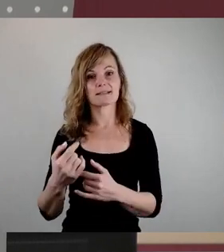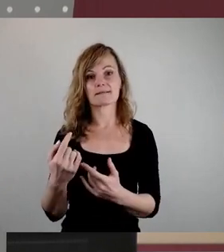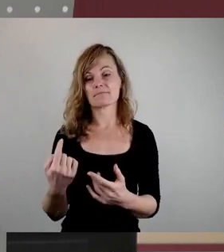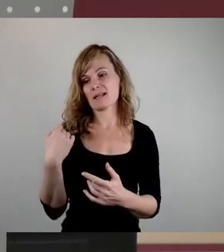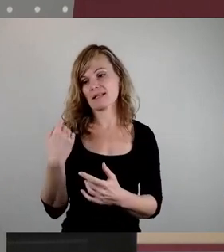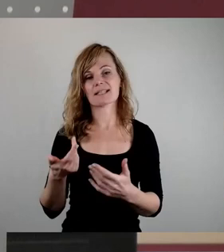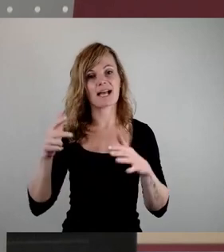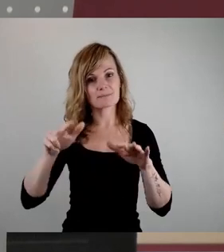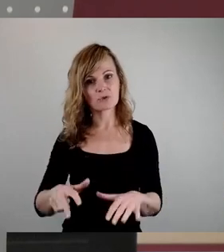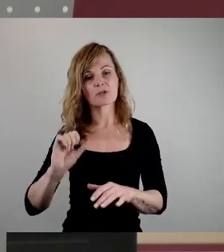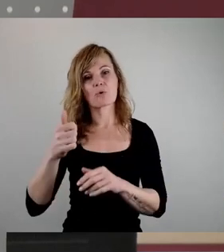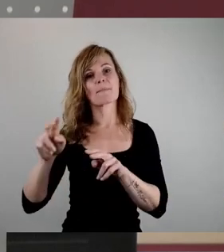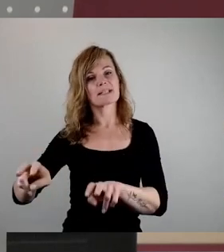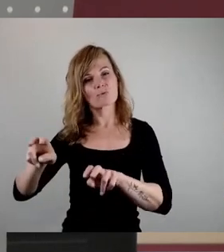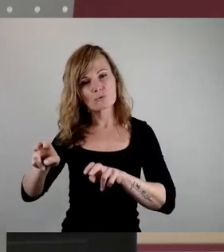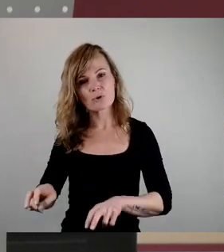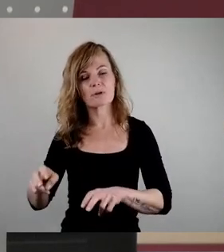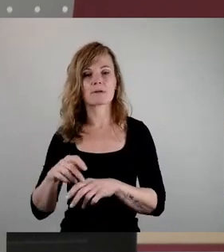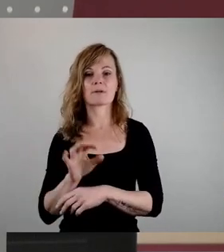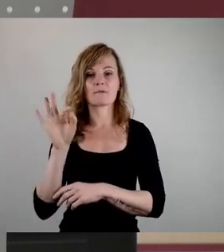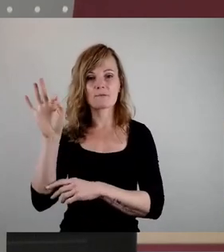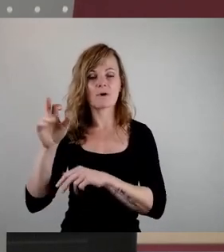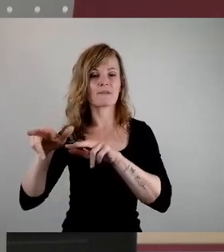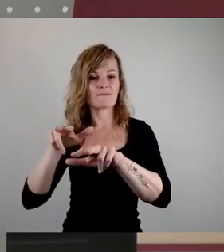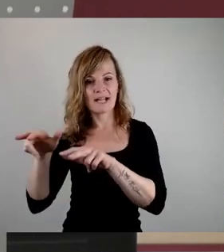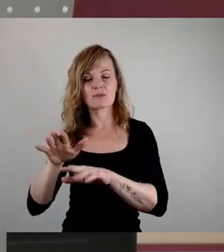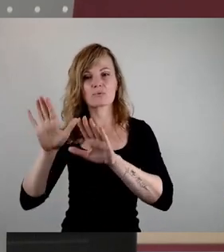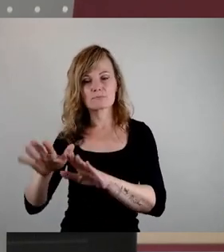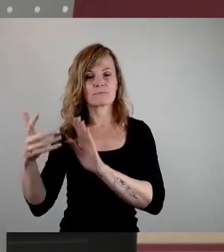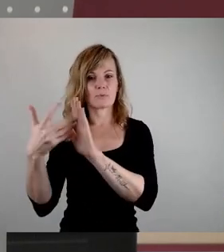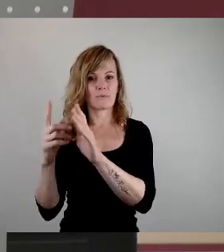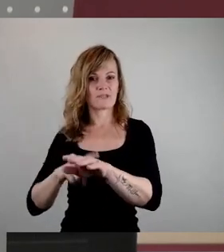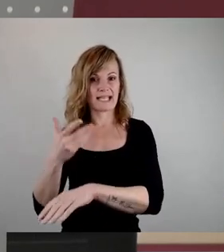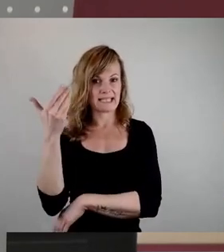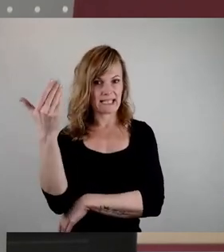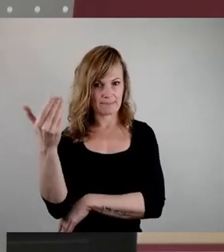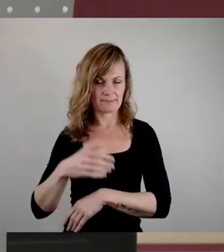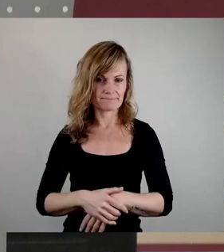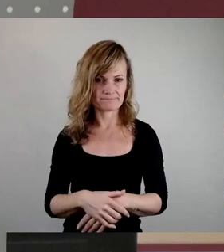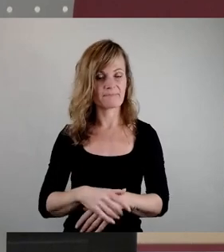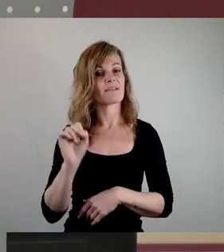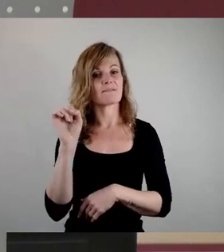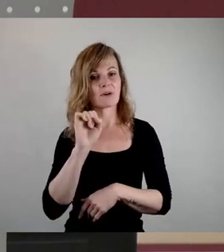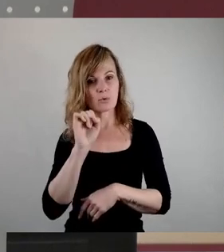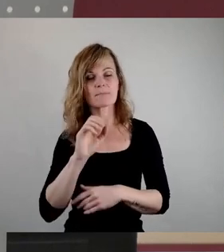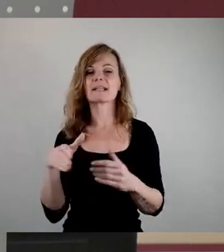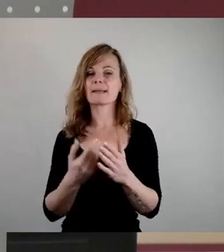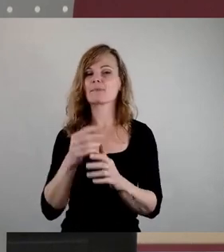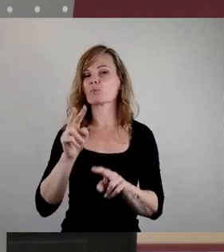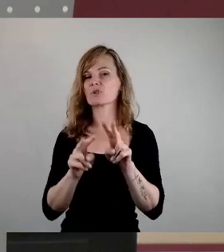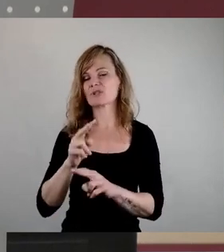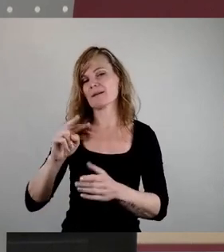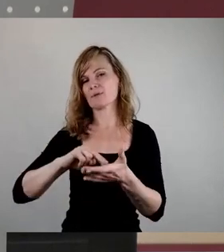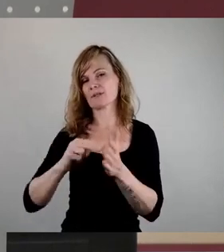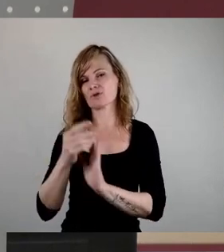nochmal zurückgestellt haben, um der Verwaltung nochmal etwas Prüfzeit auch zu geben. Denn es gibt unterschiedliche politische Vorstellungen,